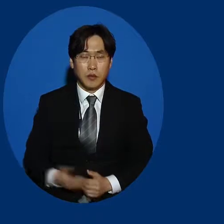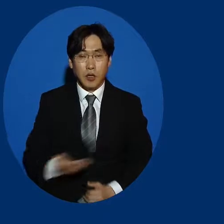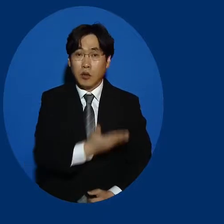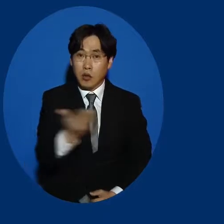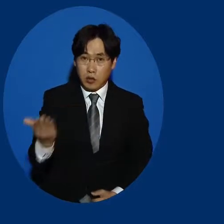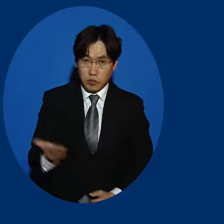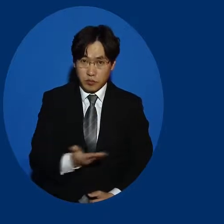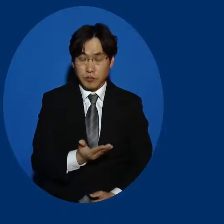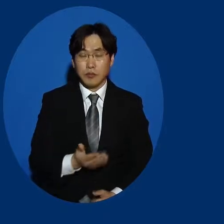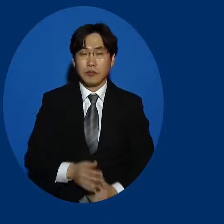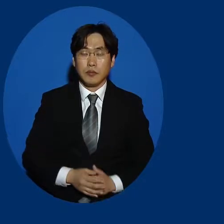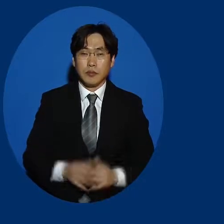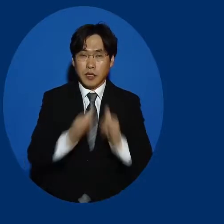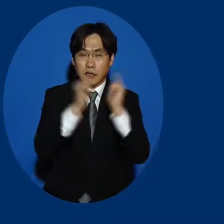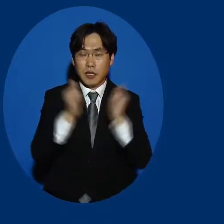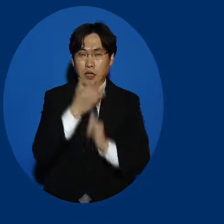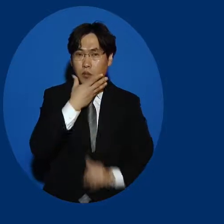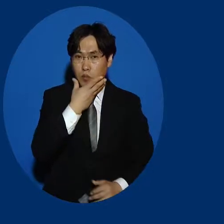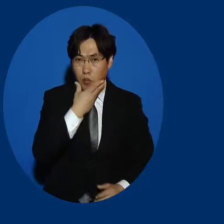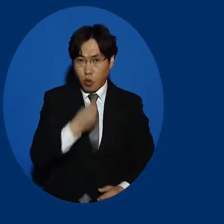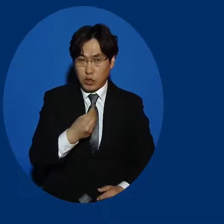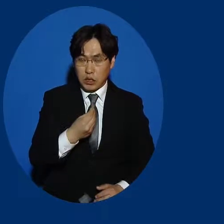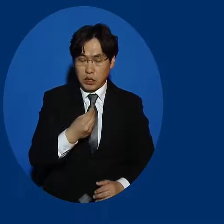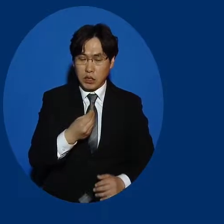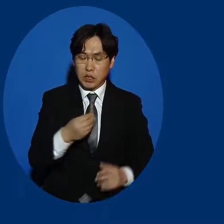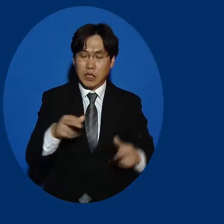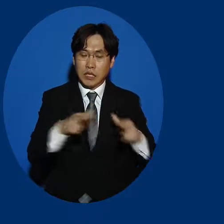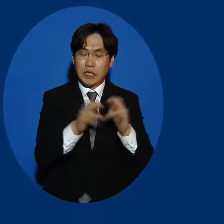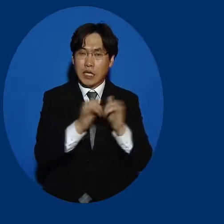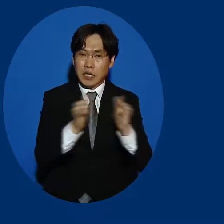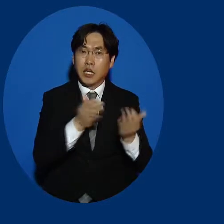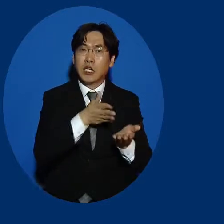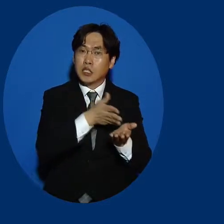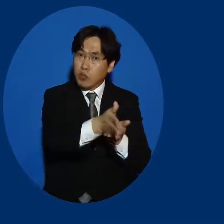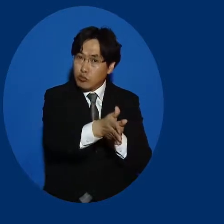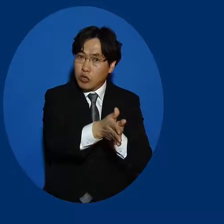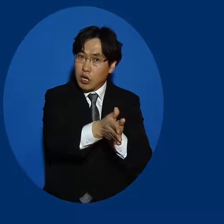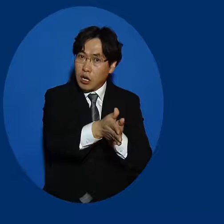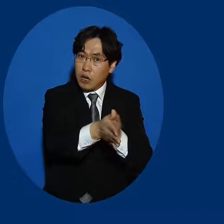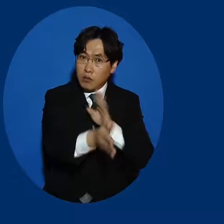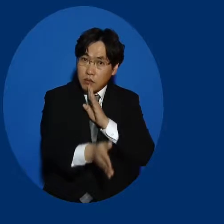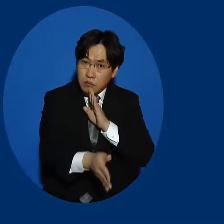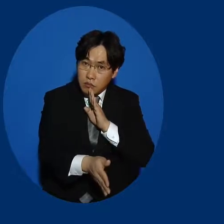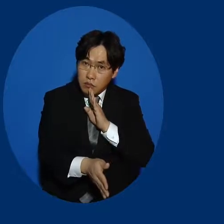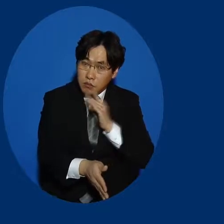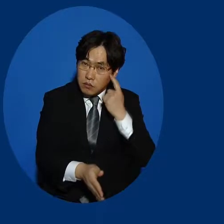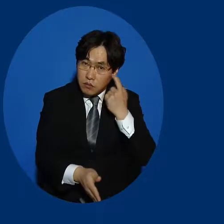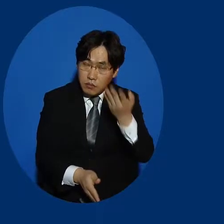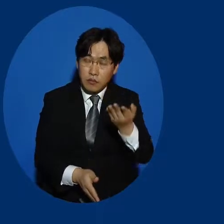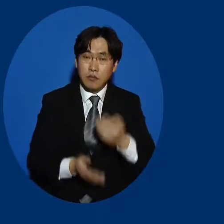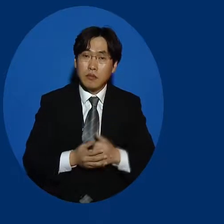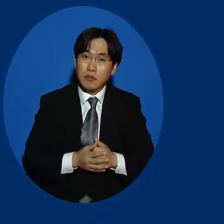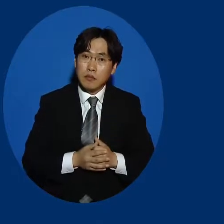여러분들 사회복지사가 장애인에 대한 전문가라고 할 수 있습니까?